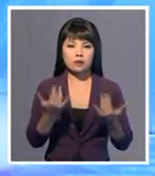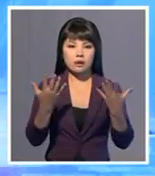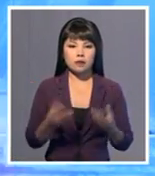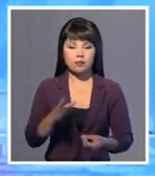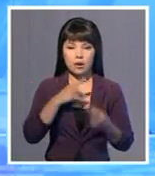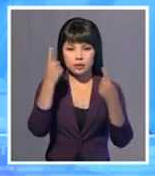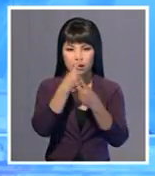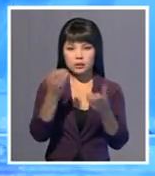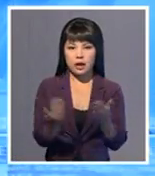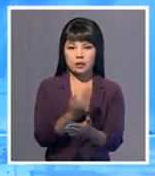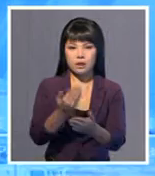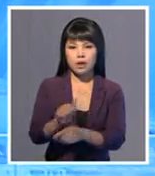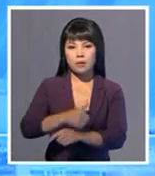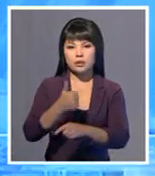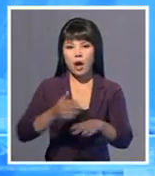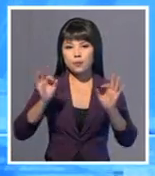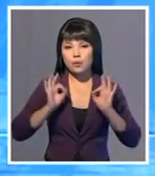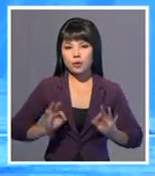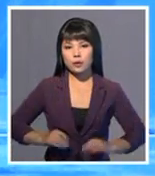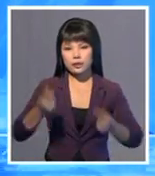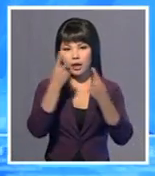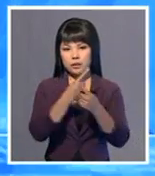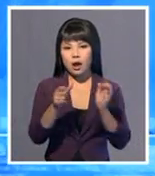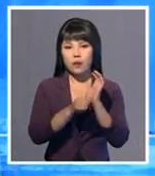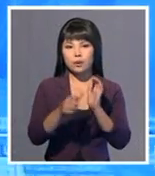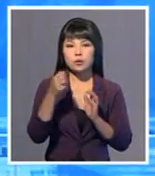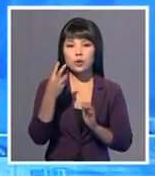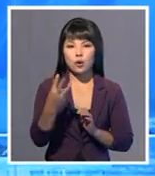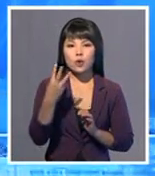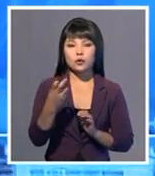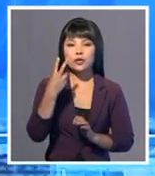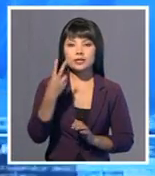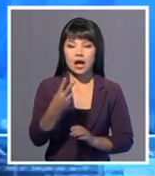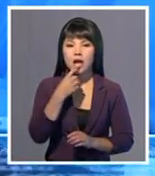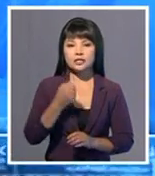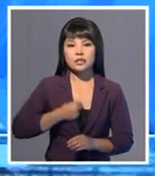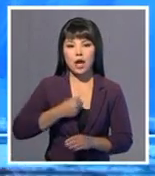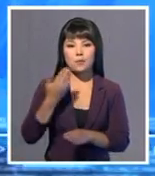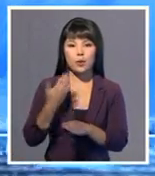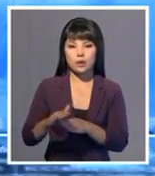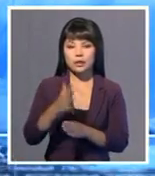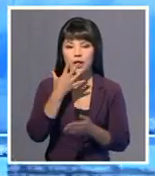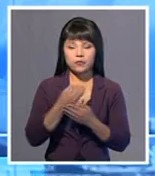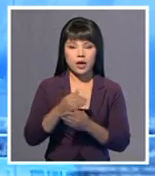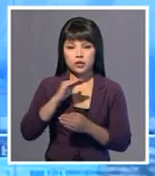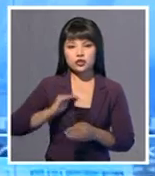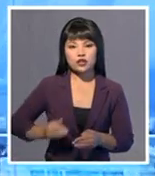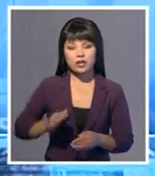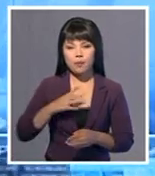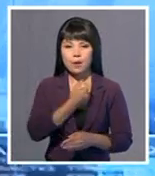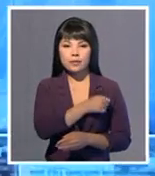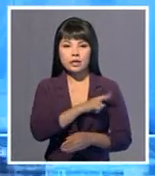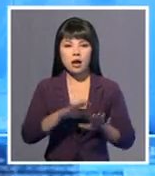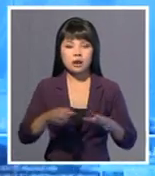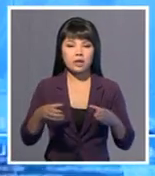туралы ақпаратты бас әскери прокуратура таратты. Қазір 63-302 әскери бөлімінің жеке медициналық отрядында жарақат алған 4 адам бар.